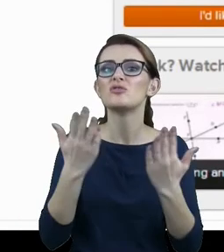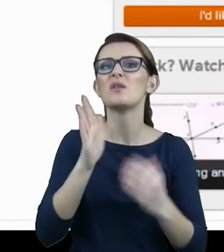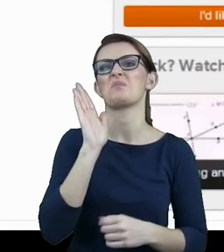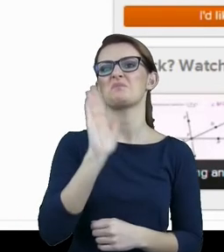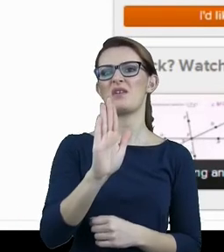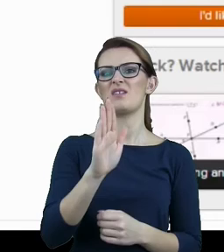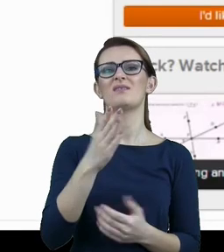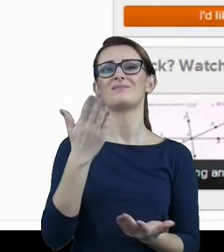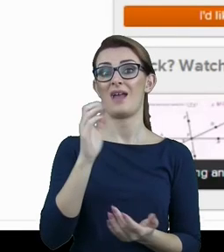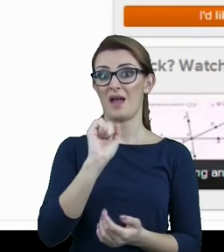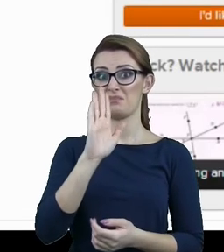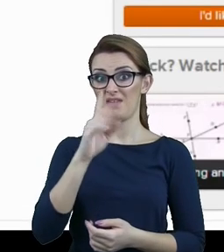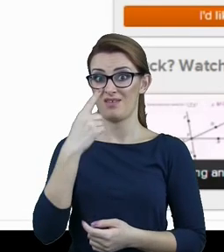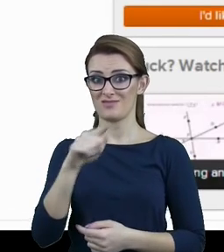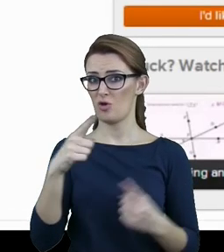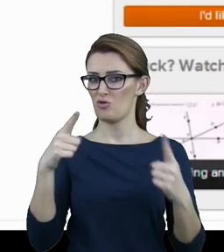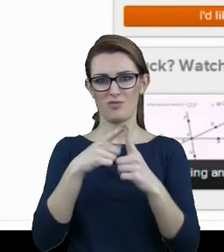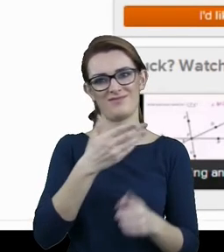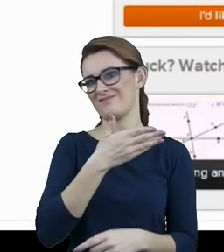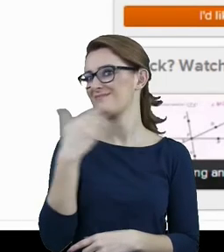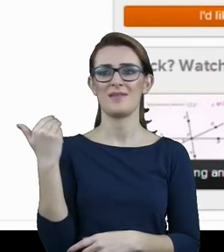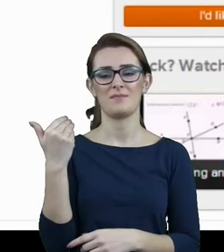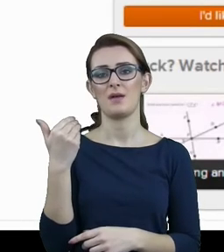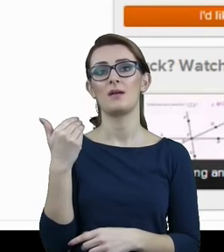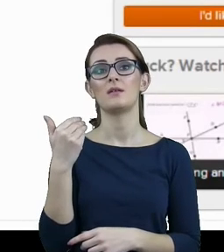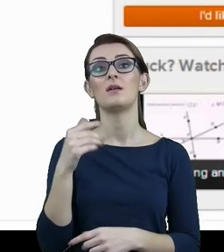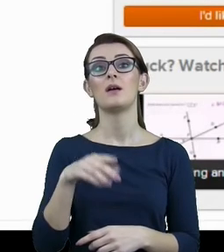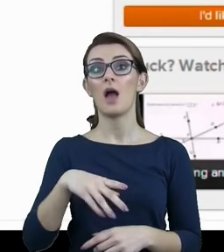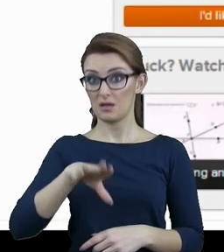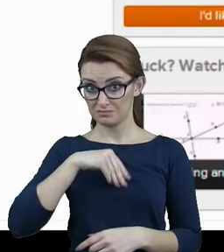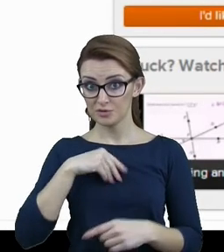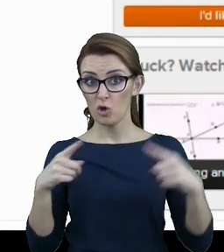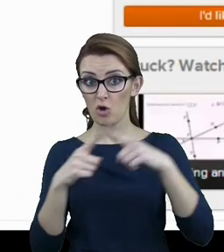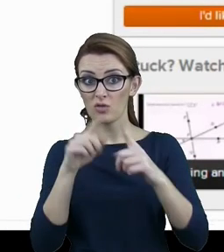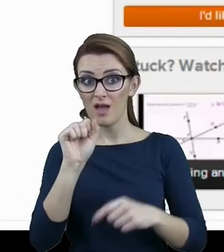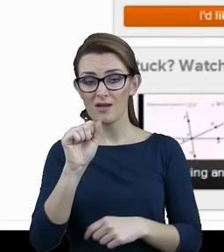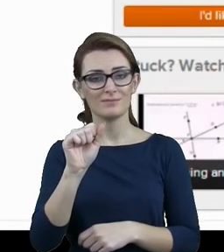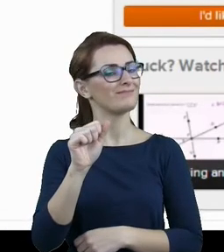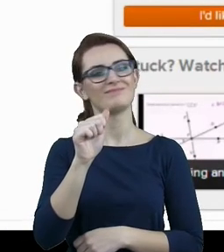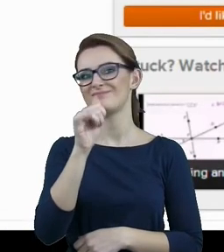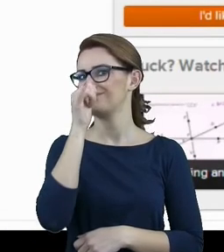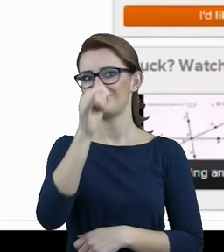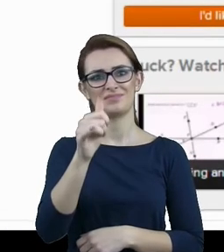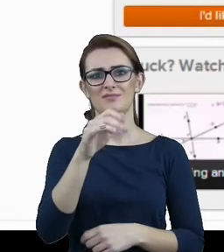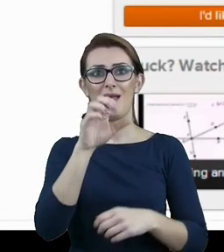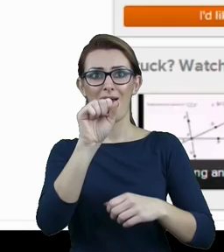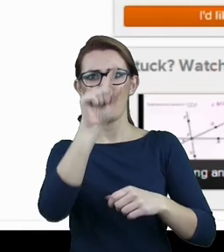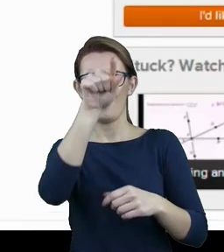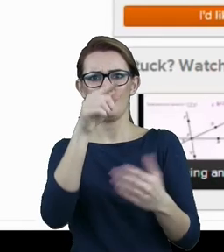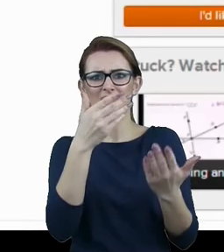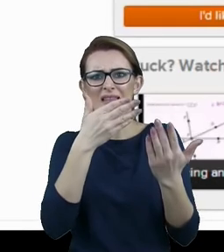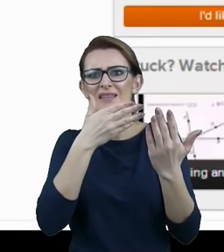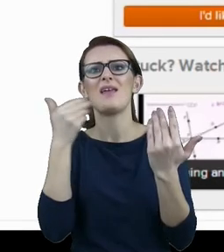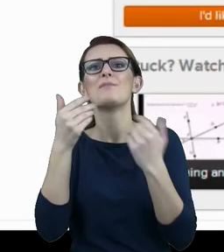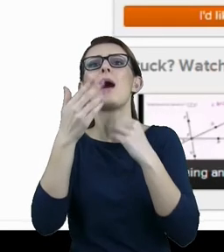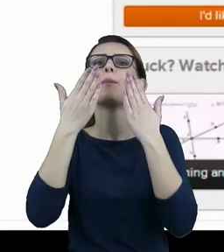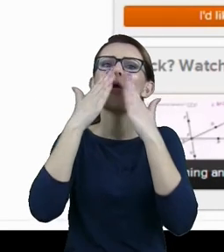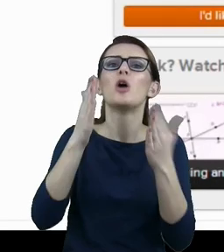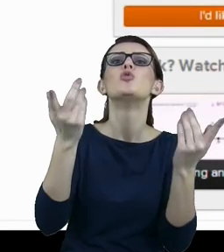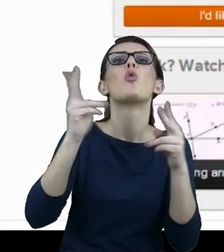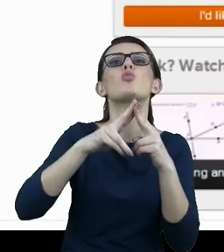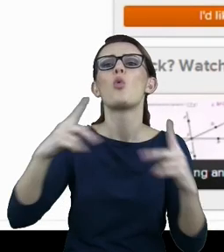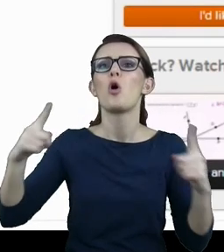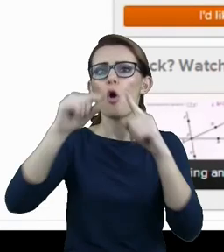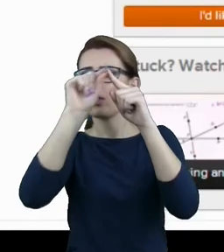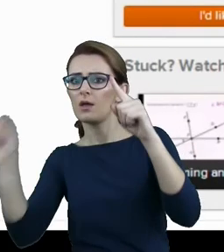wierzchołkiem byłoby B. ABD. Nie ma takiego kąta. Czy może być to kąt A? A. Nie może być to